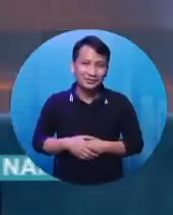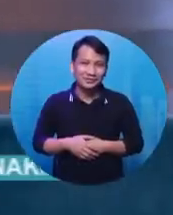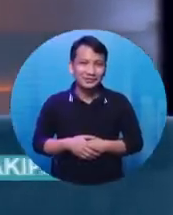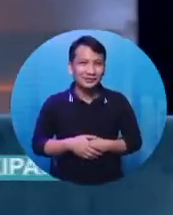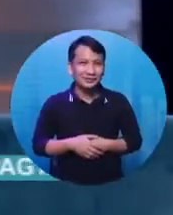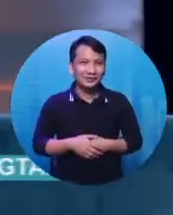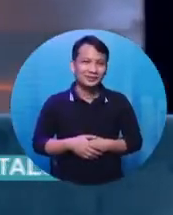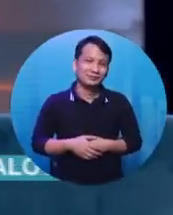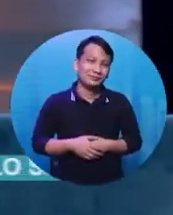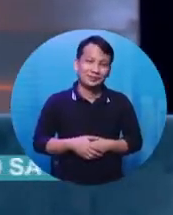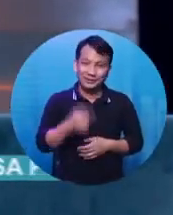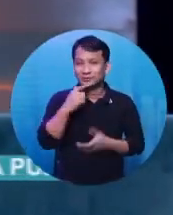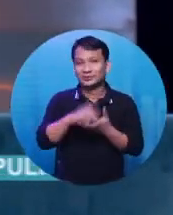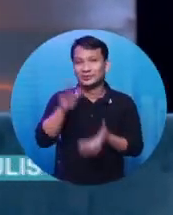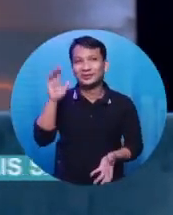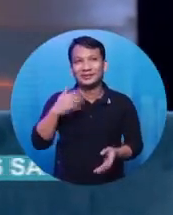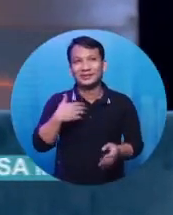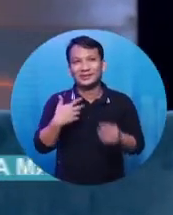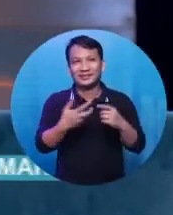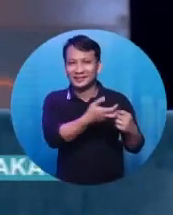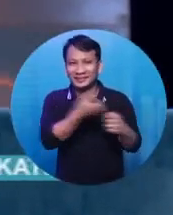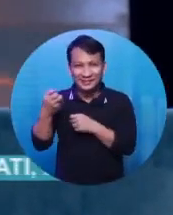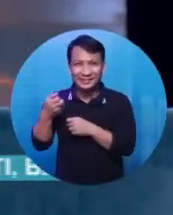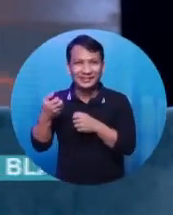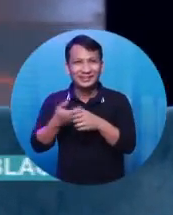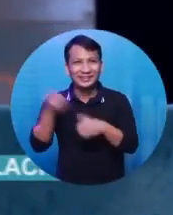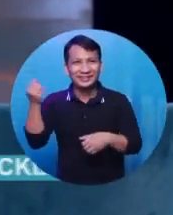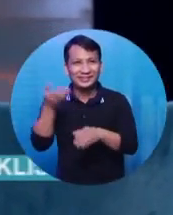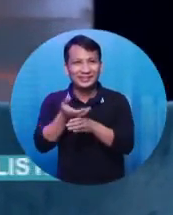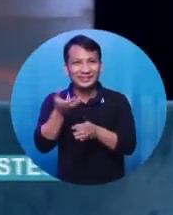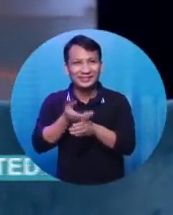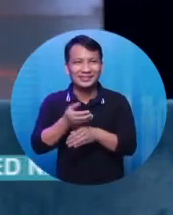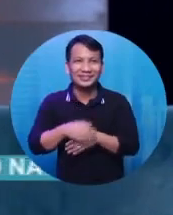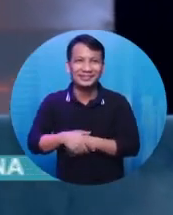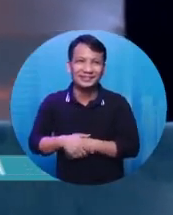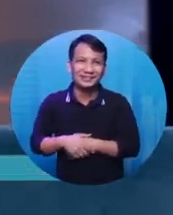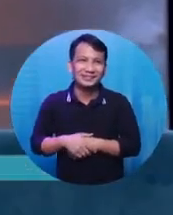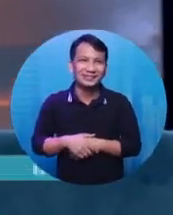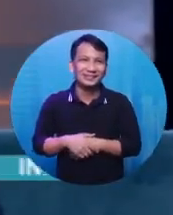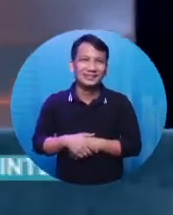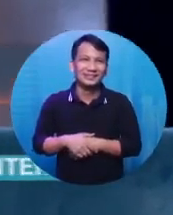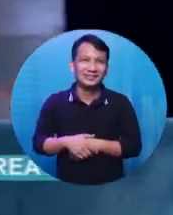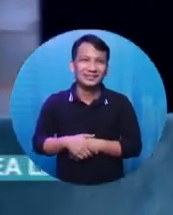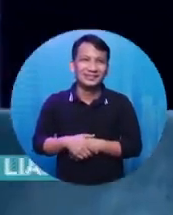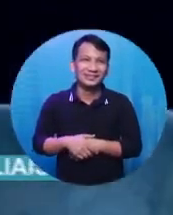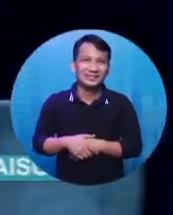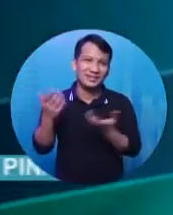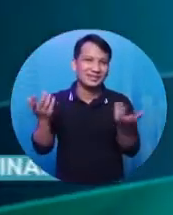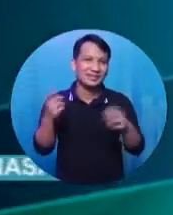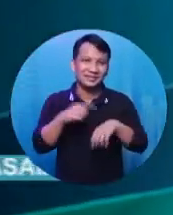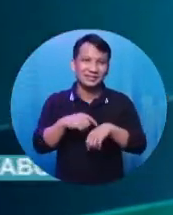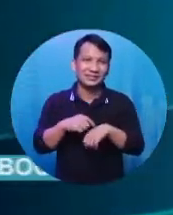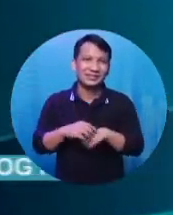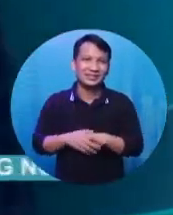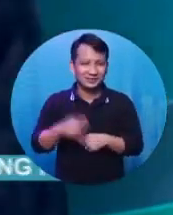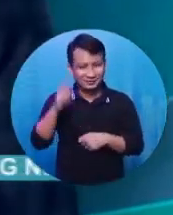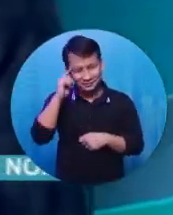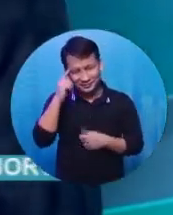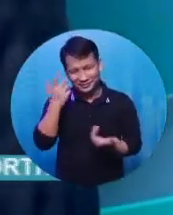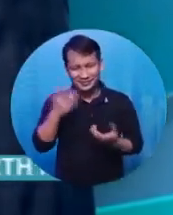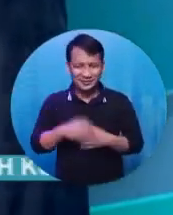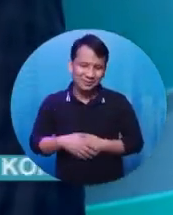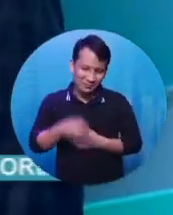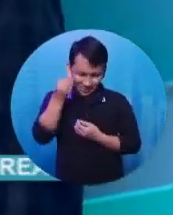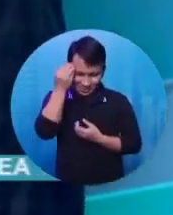mas matinding kayo sa akin, pinakarnap ko yung sasakyan mo. Oh no! Dobleng sayaw. Anyway, ito yung naisip ko. Sabi